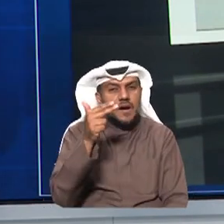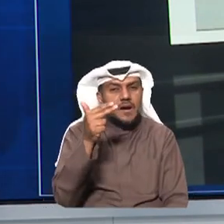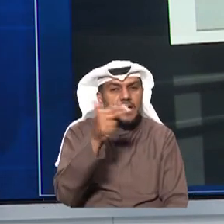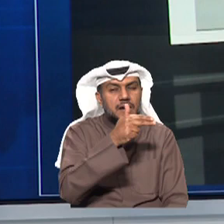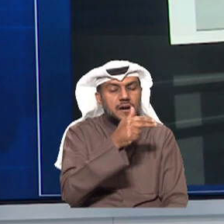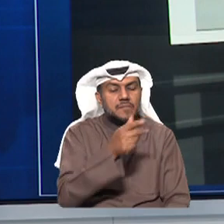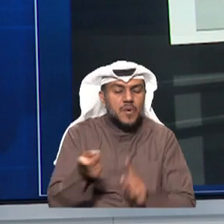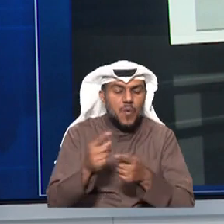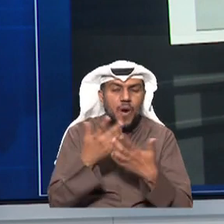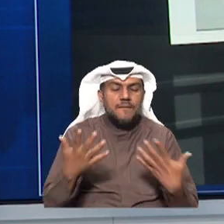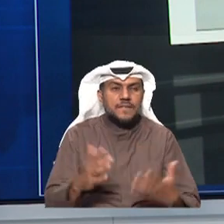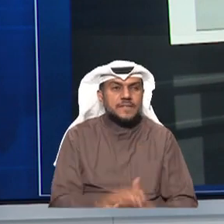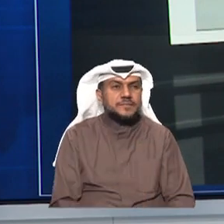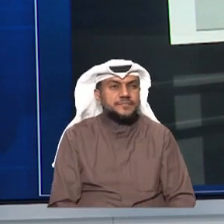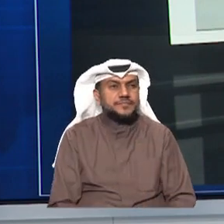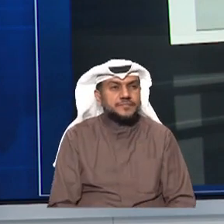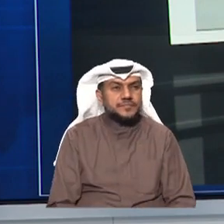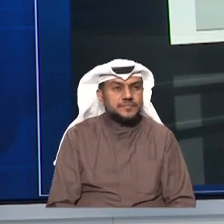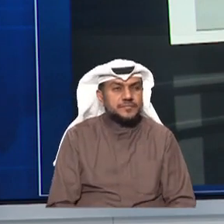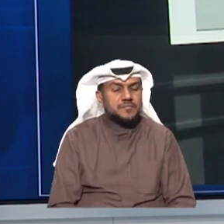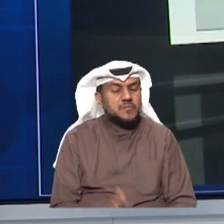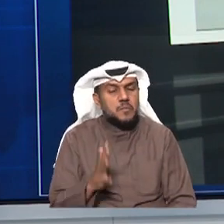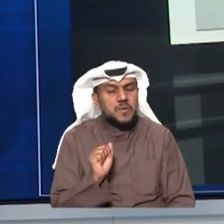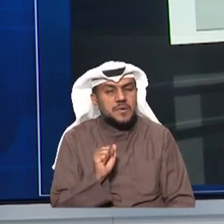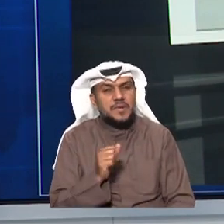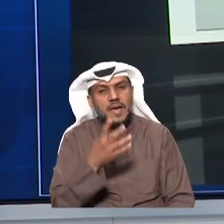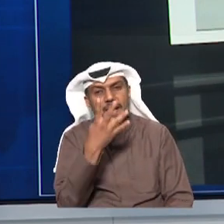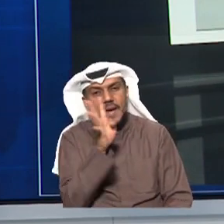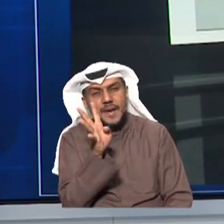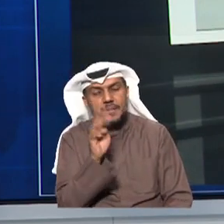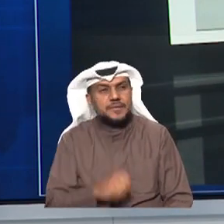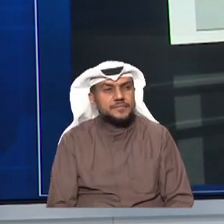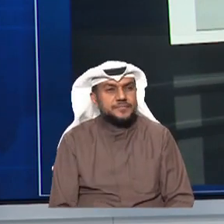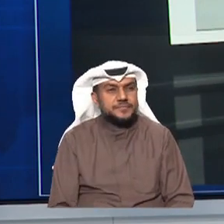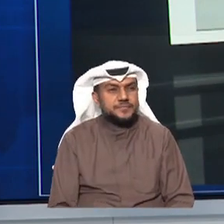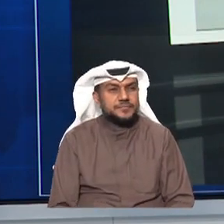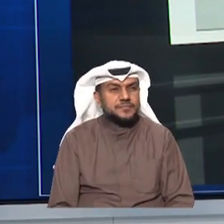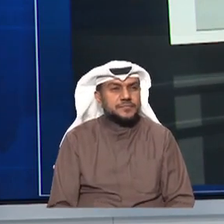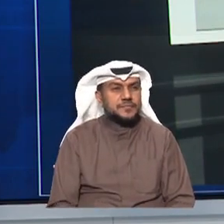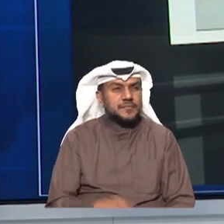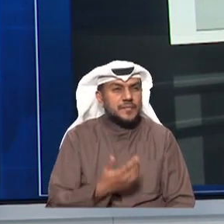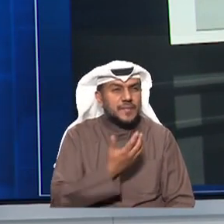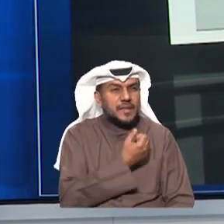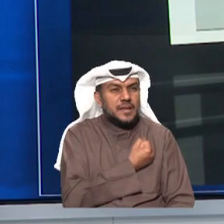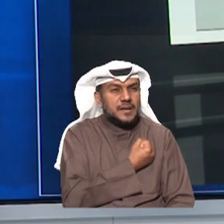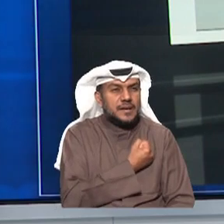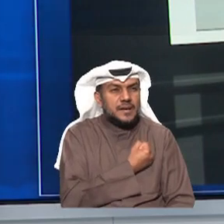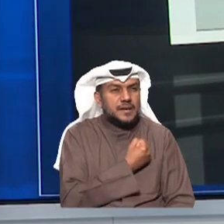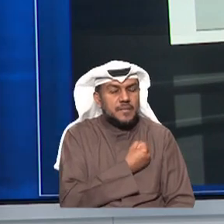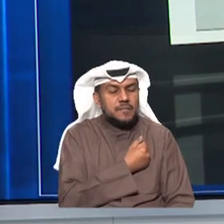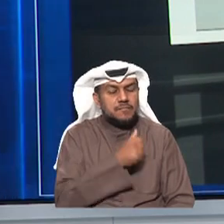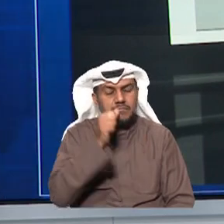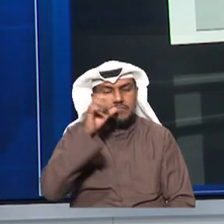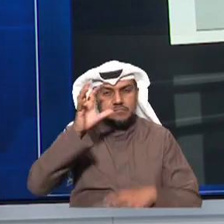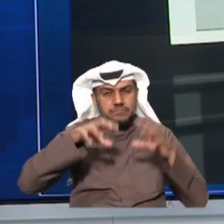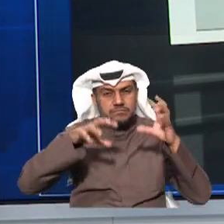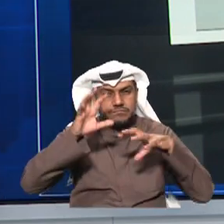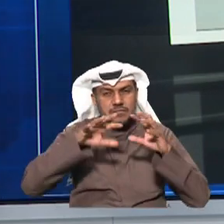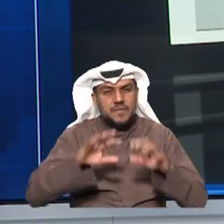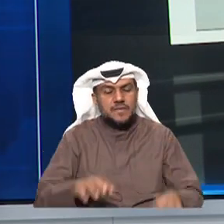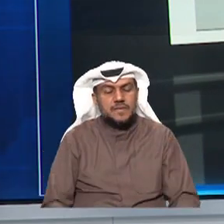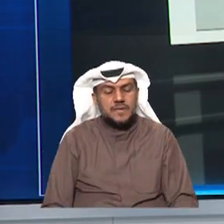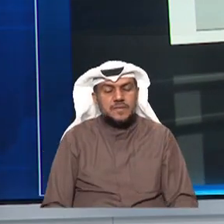هناك نشاط نسبي في الرياح، قد تصل سرعة الرياح ل 40 كيلومتر في الساعة. يوم الأربعاء راح تزيد فرص الأمطار ويانا، كذلك فرص